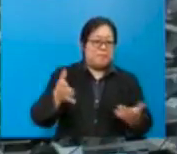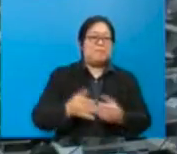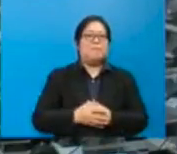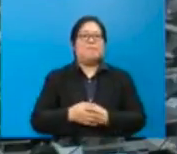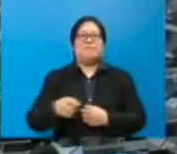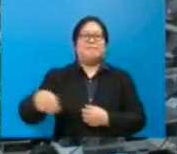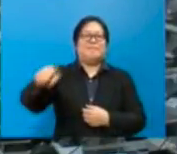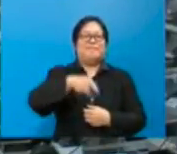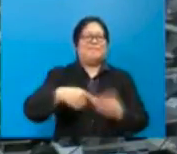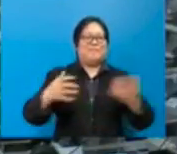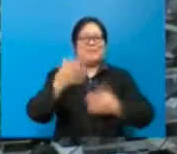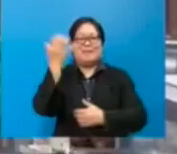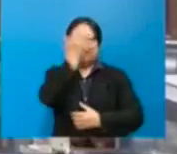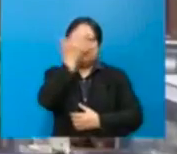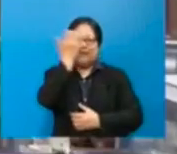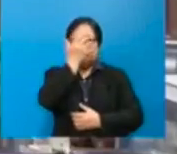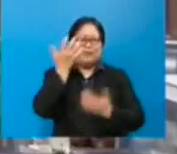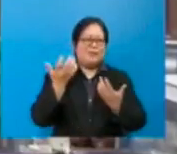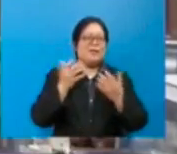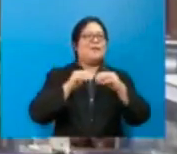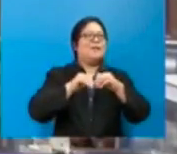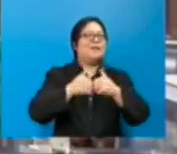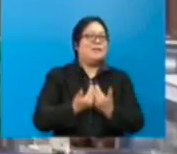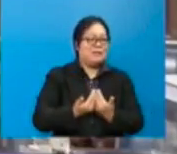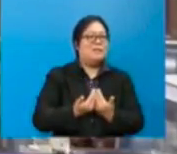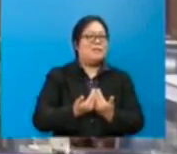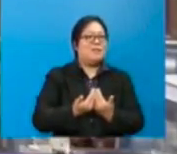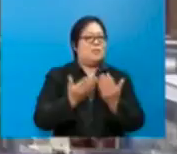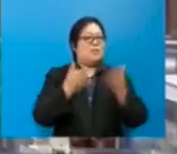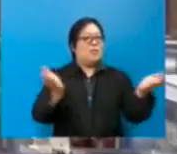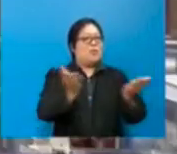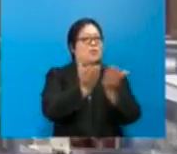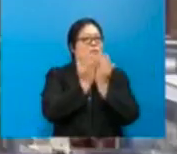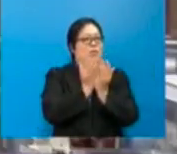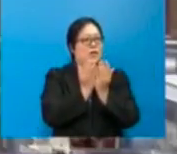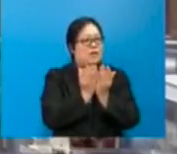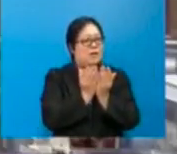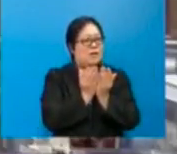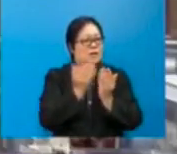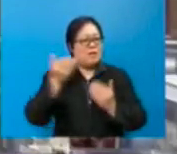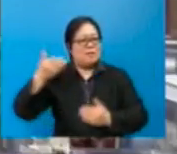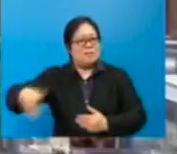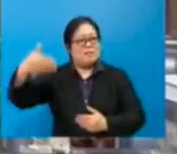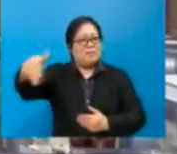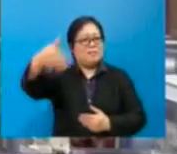yang sedang keliru bagaimana melaksanakan pembukaan sekolah secara